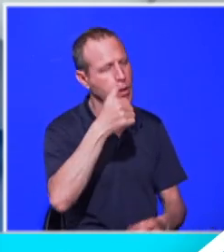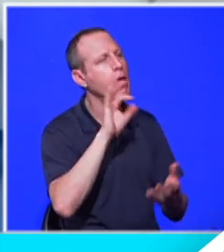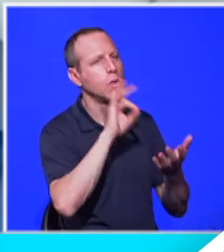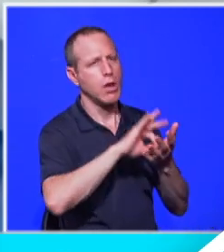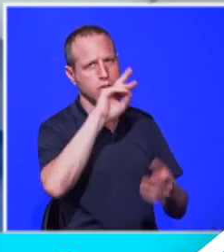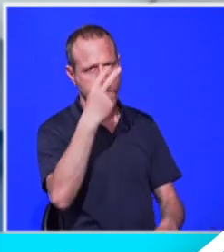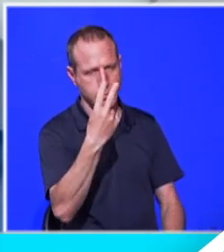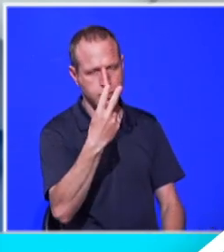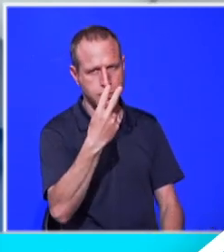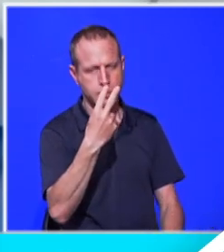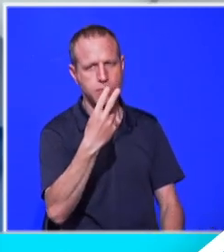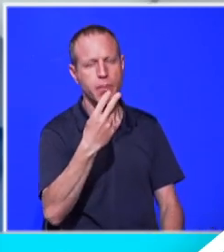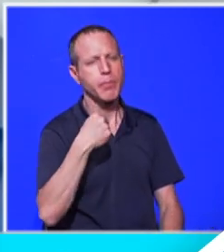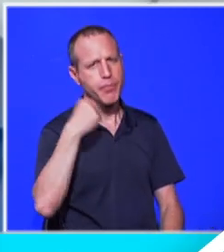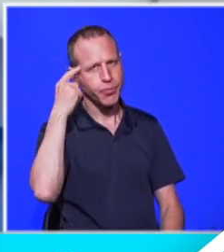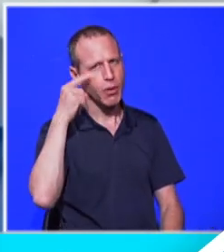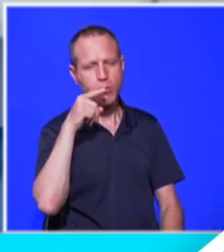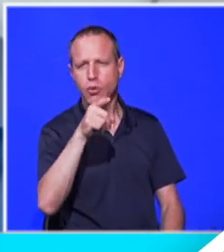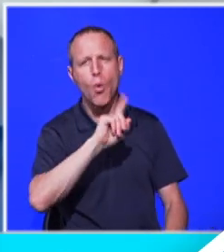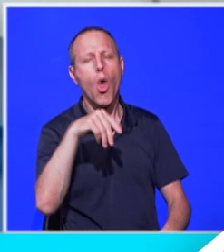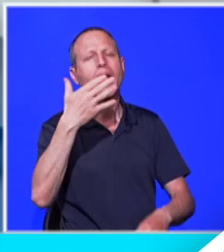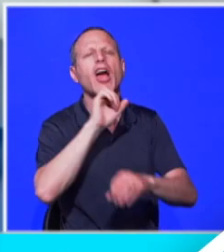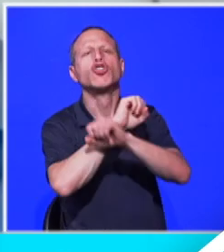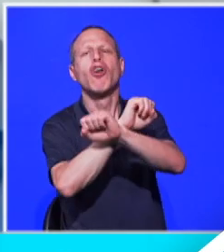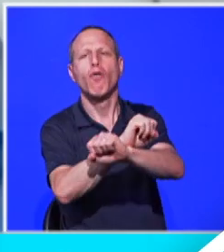שנייה, אני חושב שהוא לא יהיה שבוי